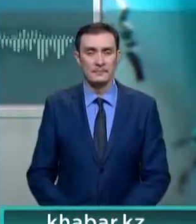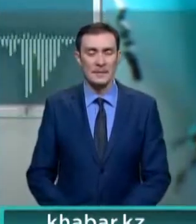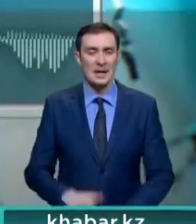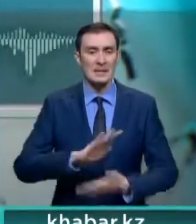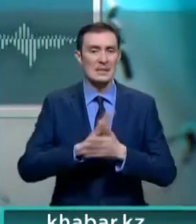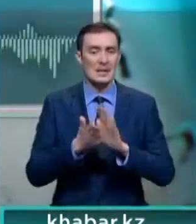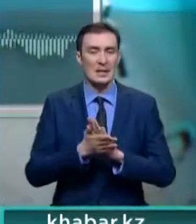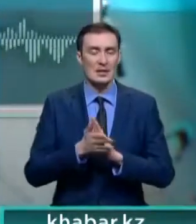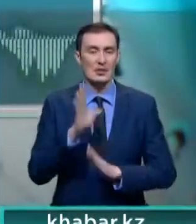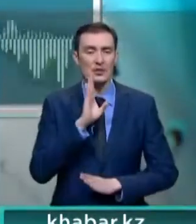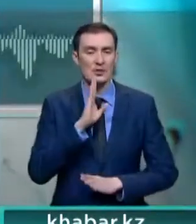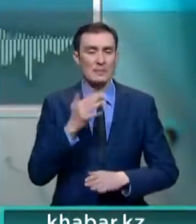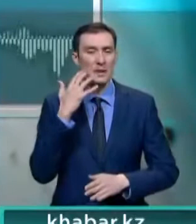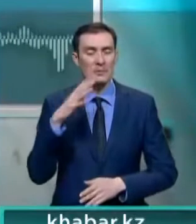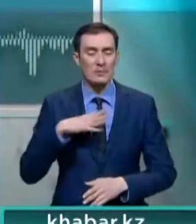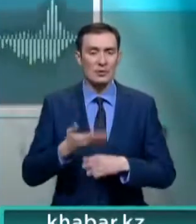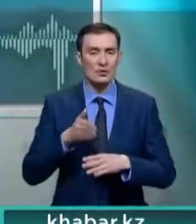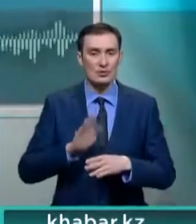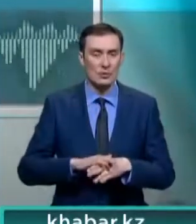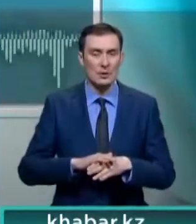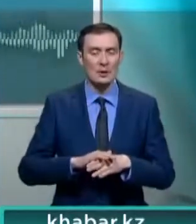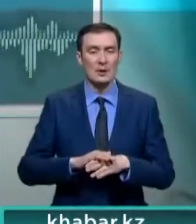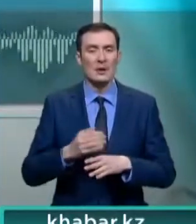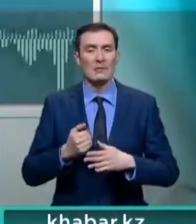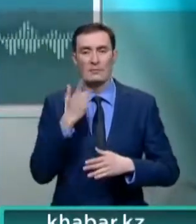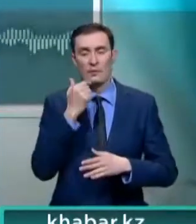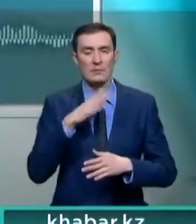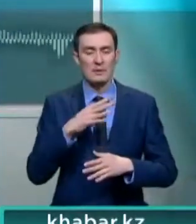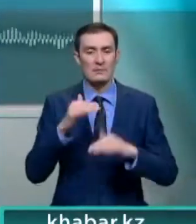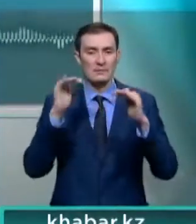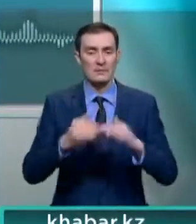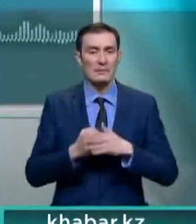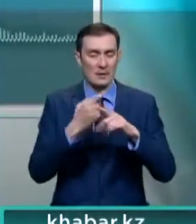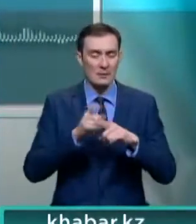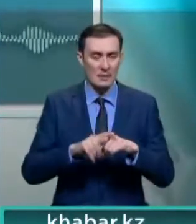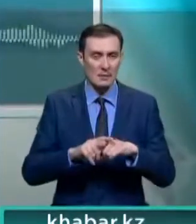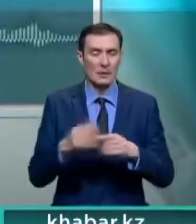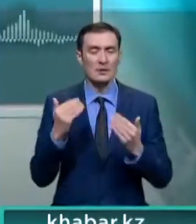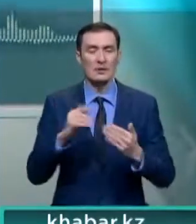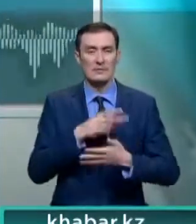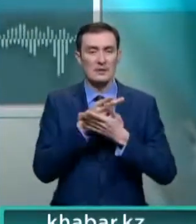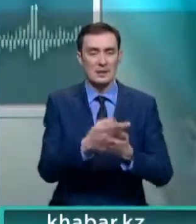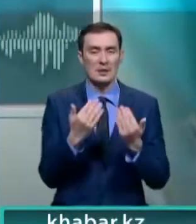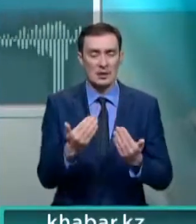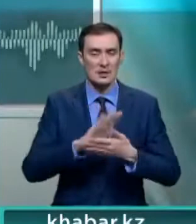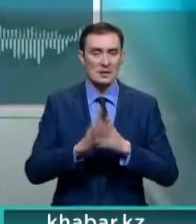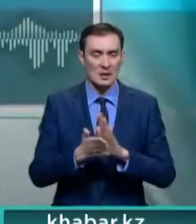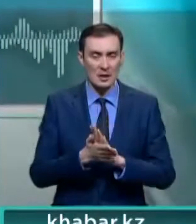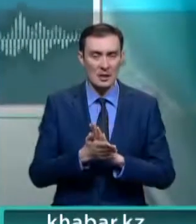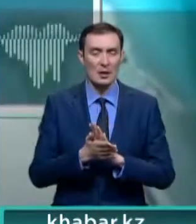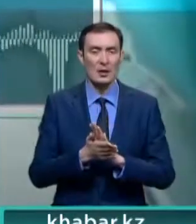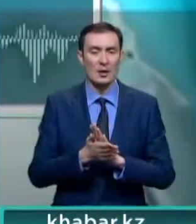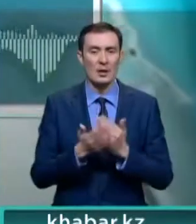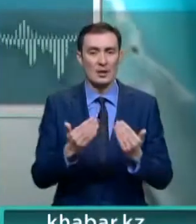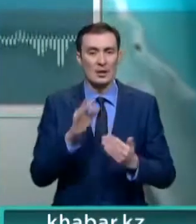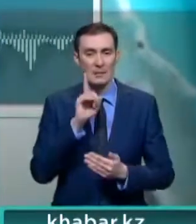Состояние беременной было тяжелое, сатурация падала. На сегодняшний день пациентка находится в нашем стационаре. Состояние пациента на